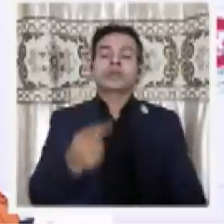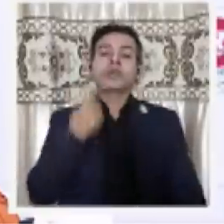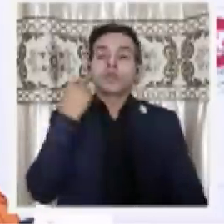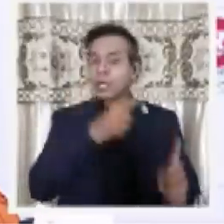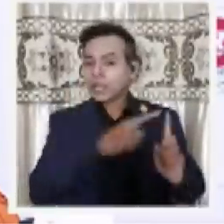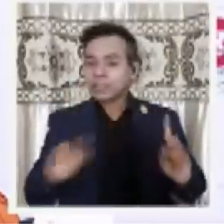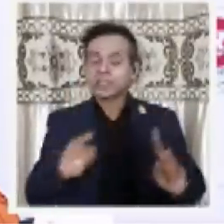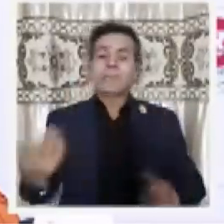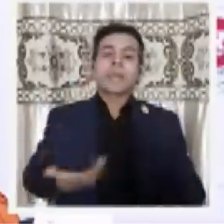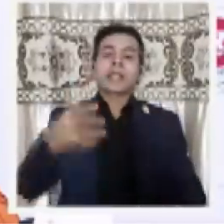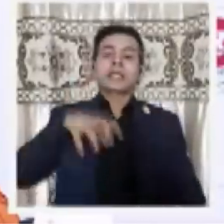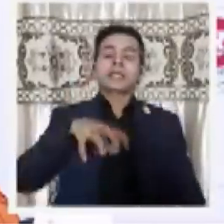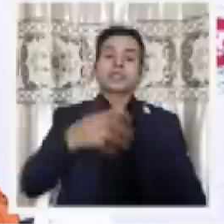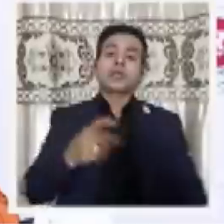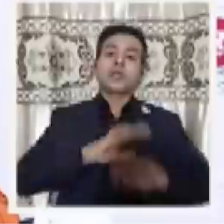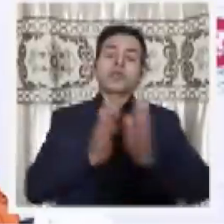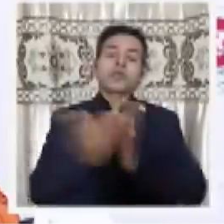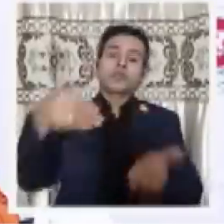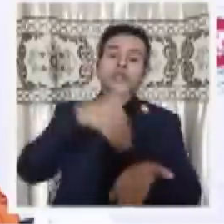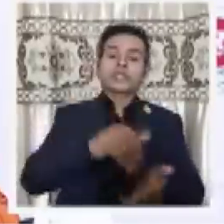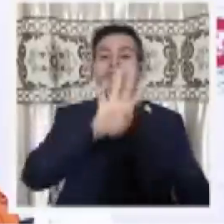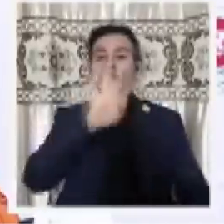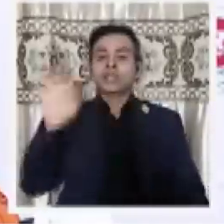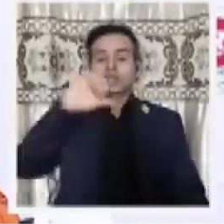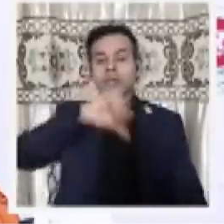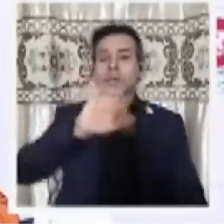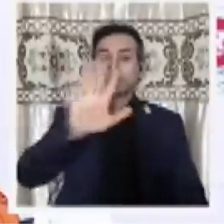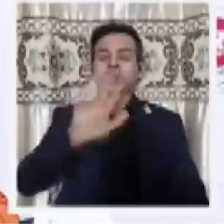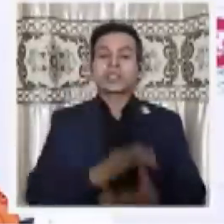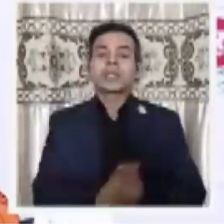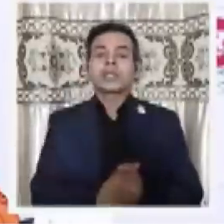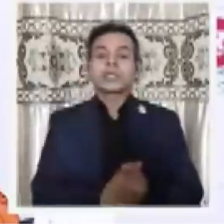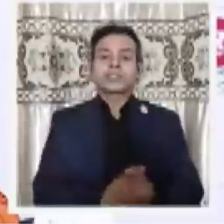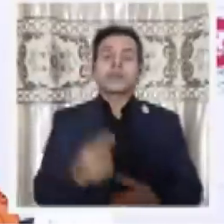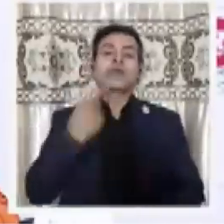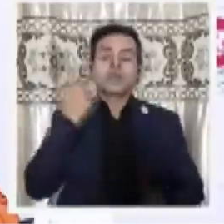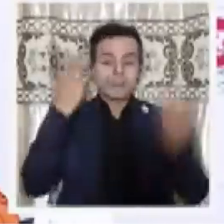রোগীর সংখ্যা 210 জন, 24 ঘন্টায় ভর্তি হয়েছে 449 জন,